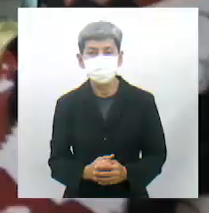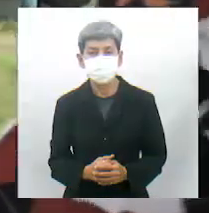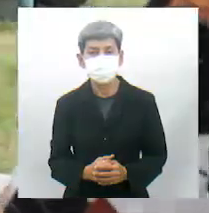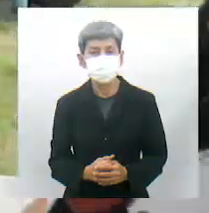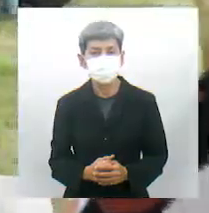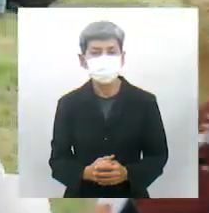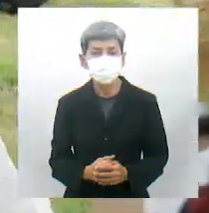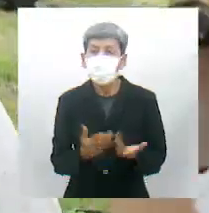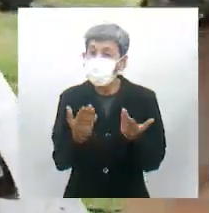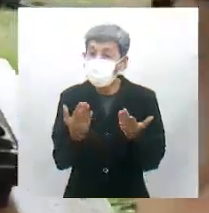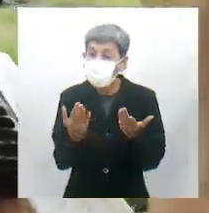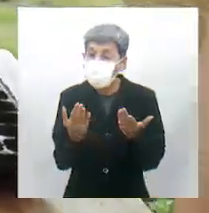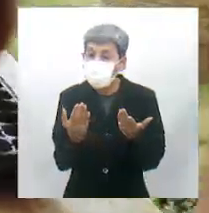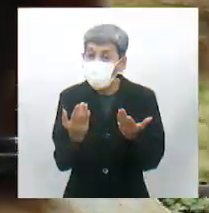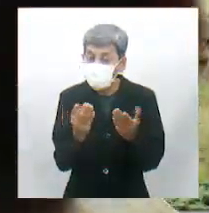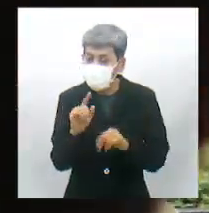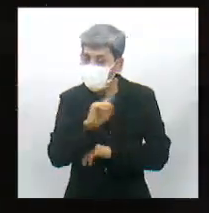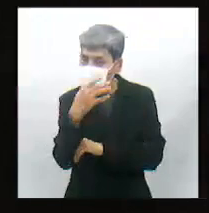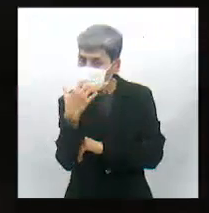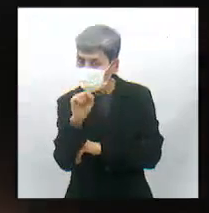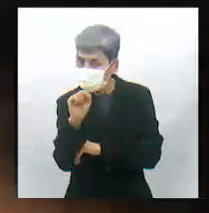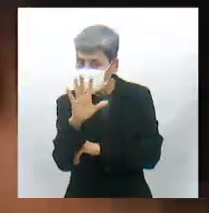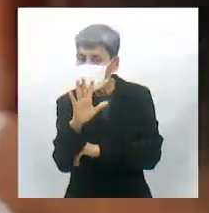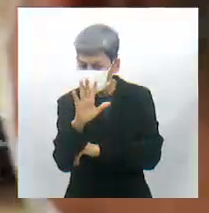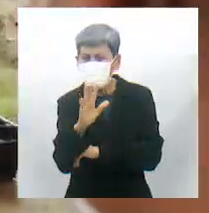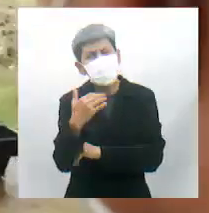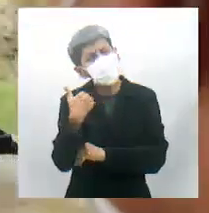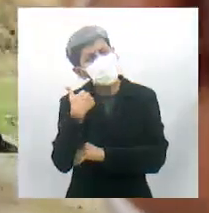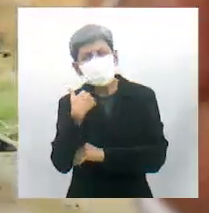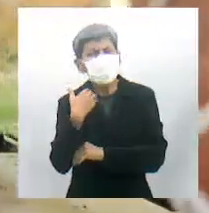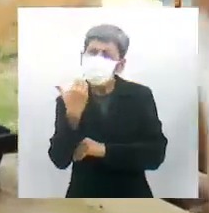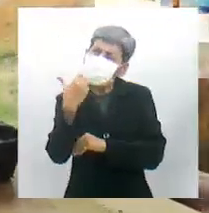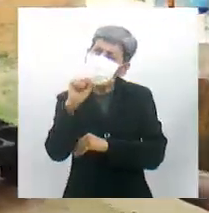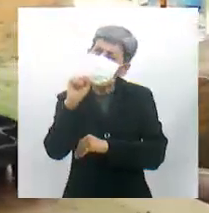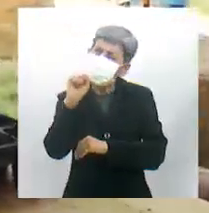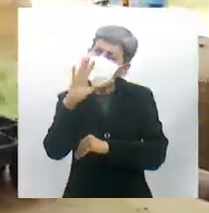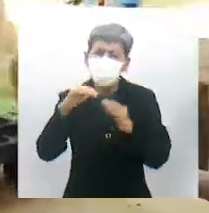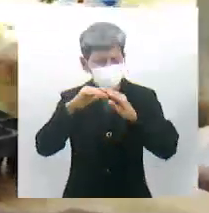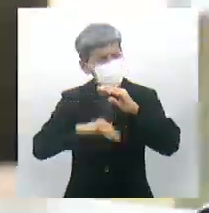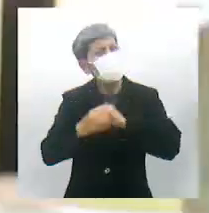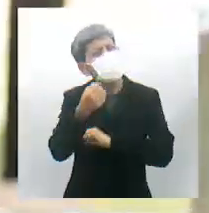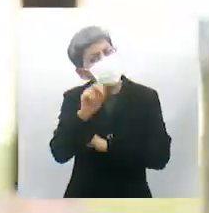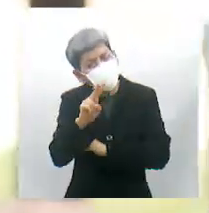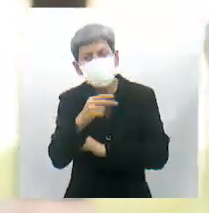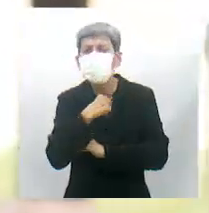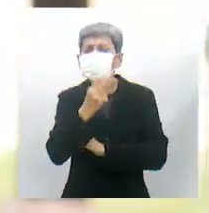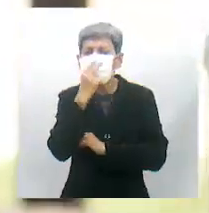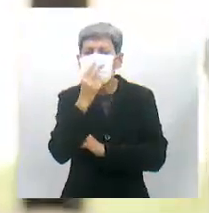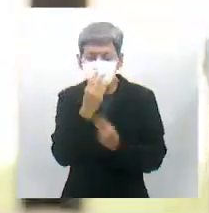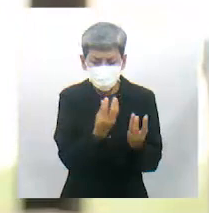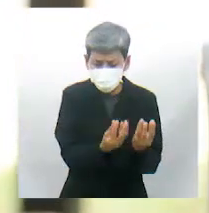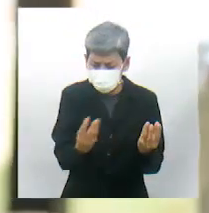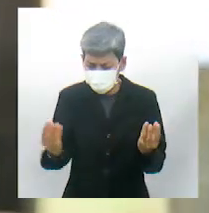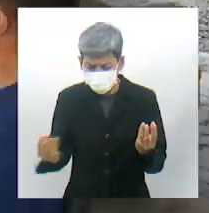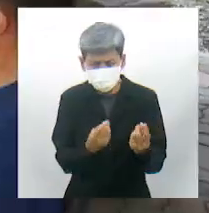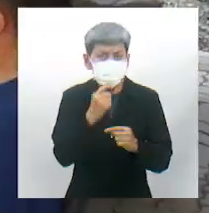อันนี้ก็รอประมาณ15วัน ประมาณ12วัน บางครั้งก็ไม่ถึงค่ะ ครั้งกับ12วันอยู่ที่อากาศด้วยครับ แล้ว